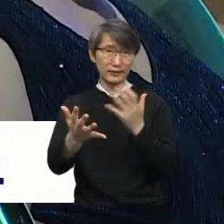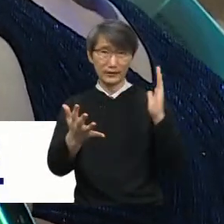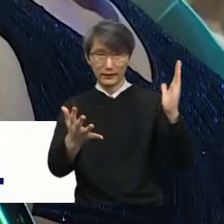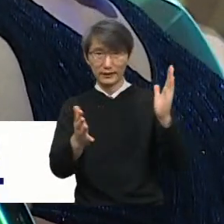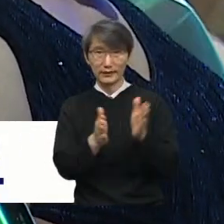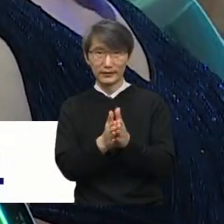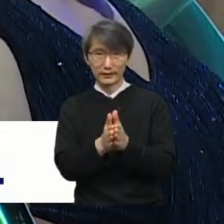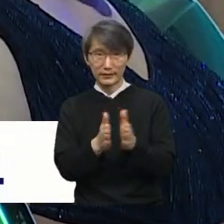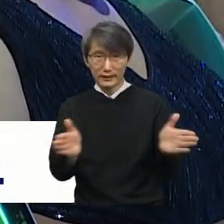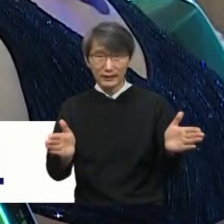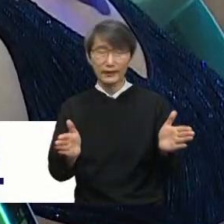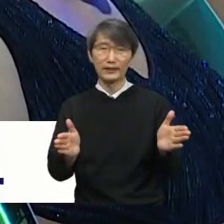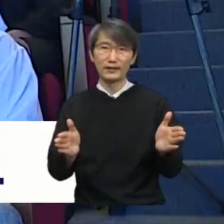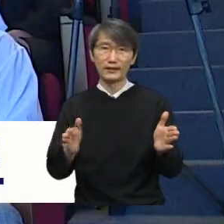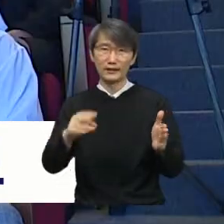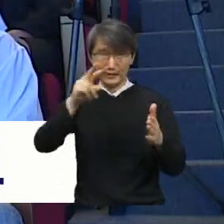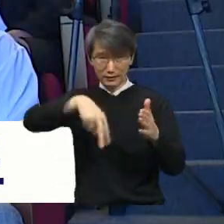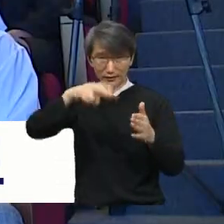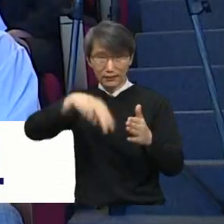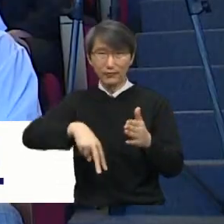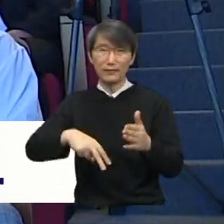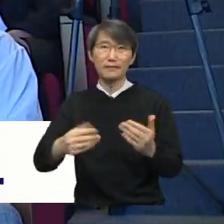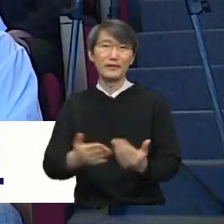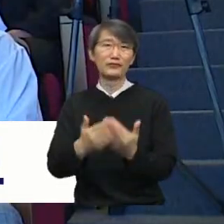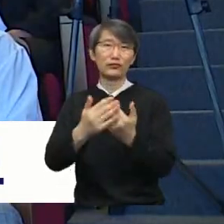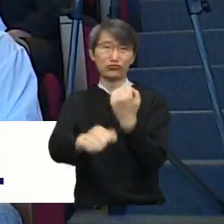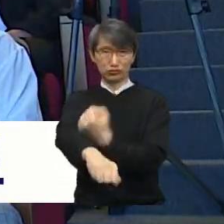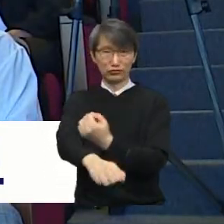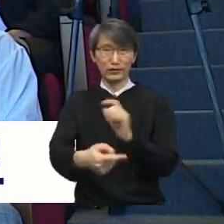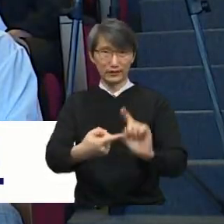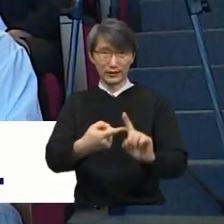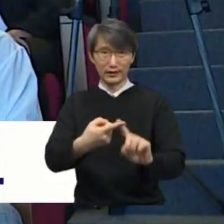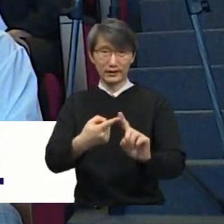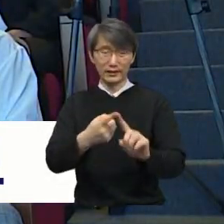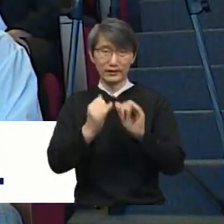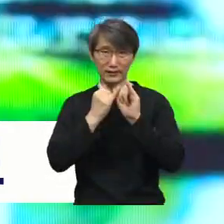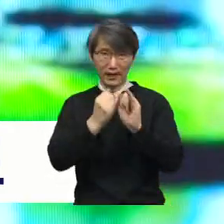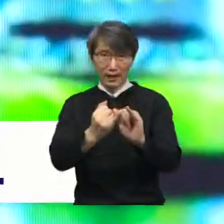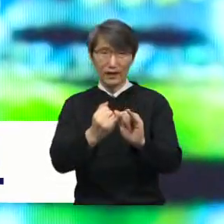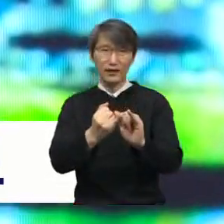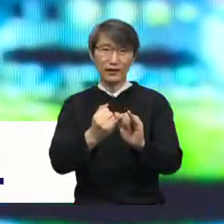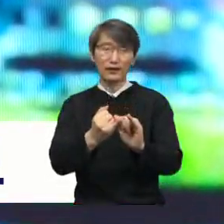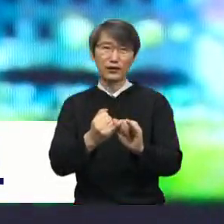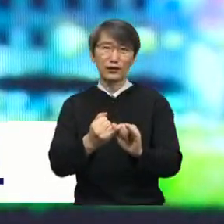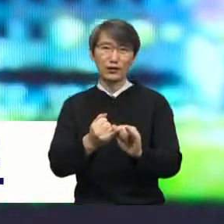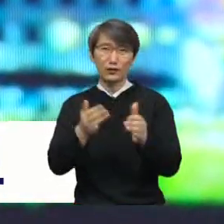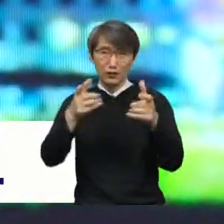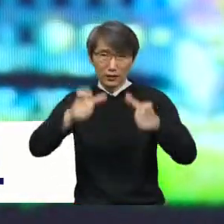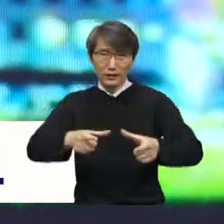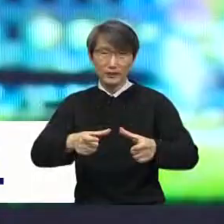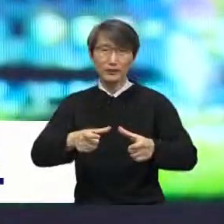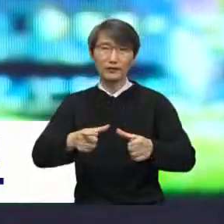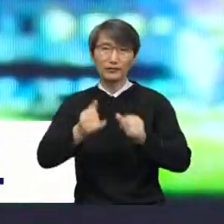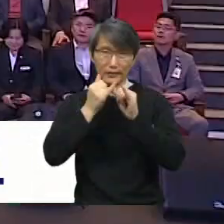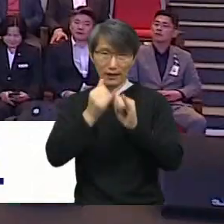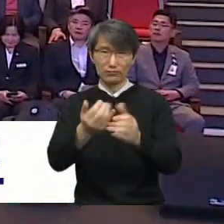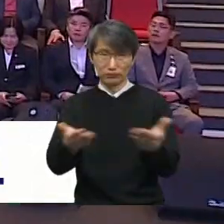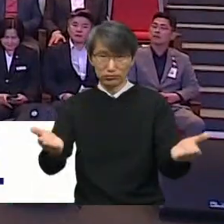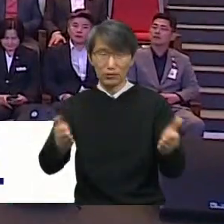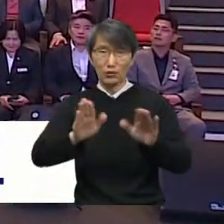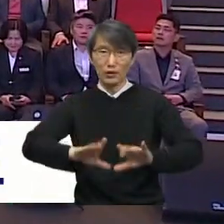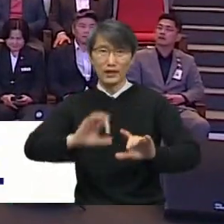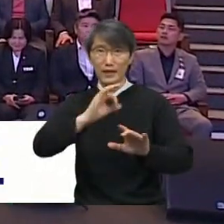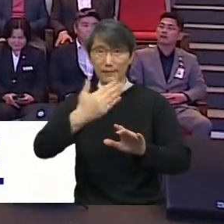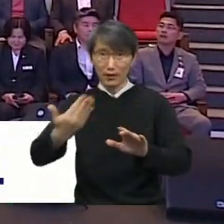시작으로 군민 헌장 낭독과 지역발전 유공자에 대한 군민대상과 경기도민상 시상식이 이어졌습니다.